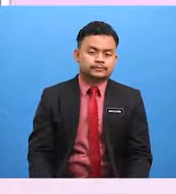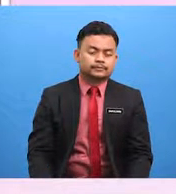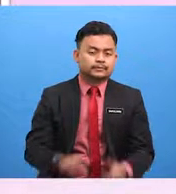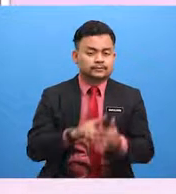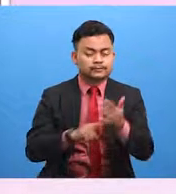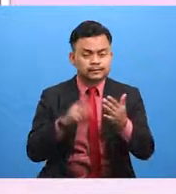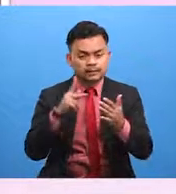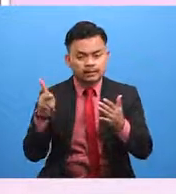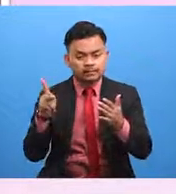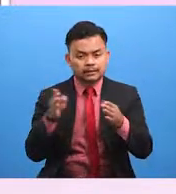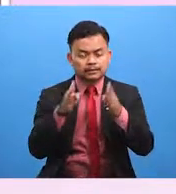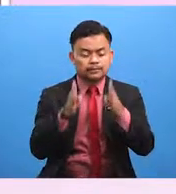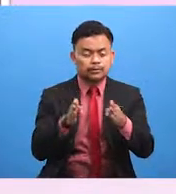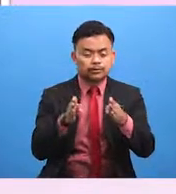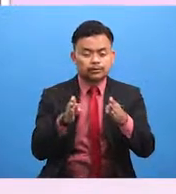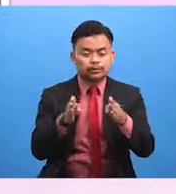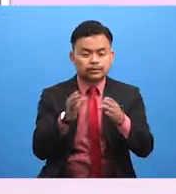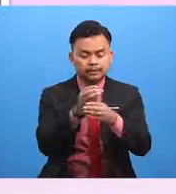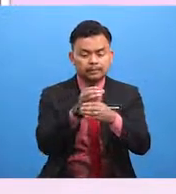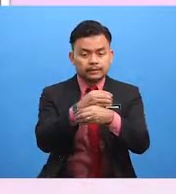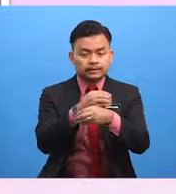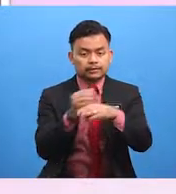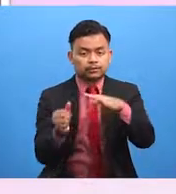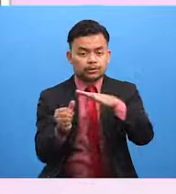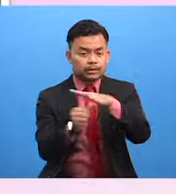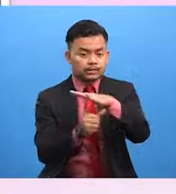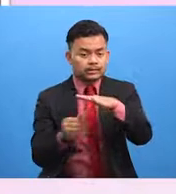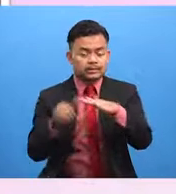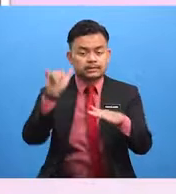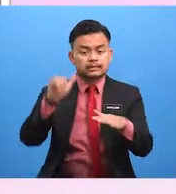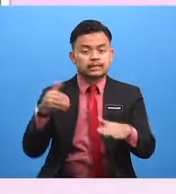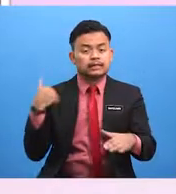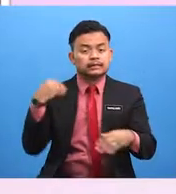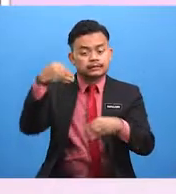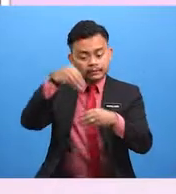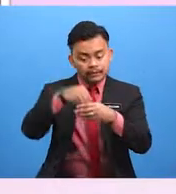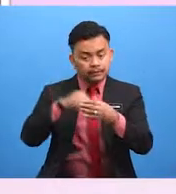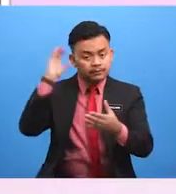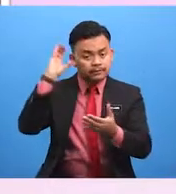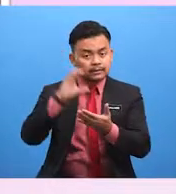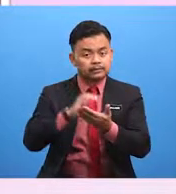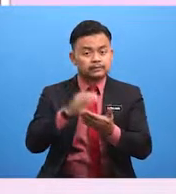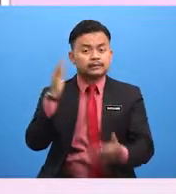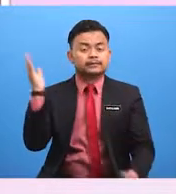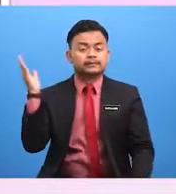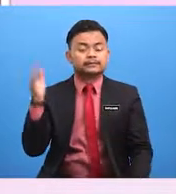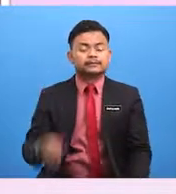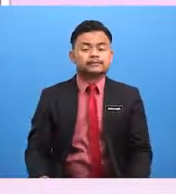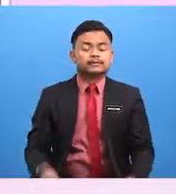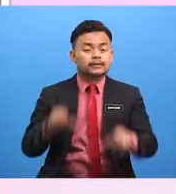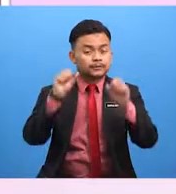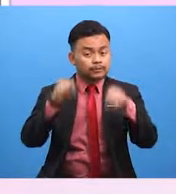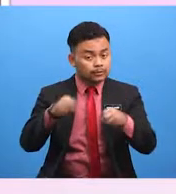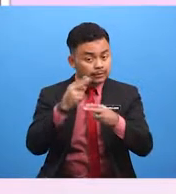Apakah bongkah bentuk asas yang terdapat di dalam gambar tersebut? Boleh kamu namakan?